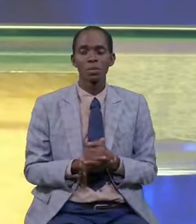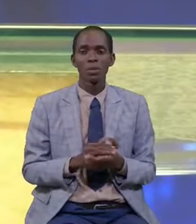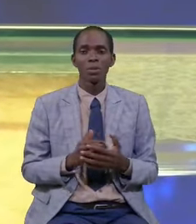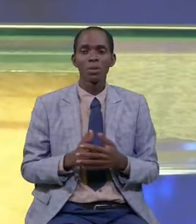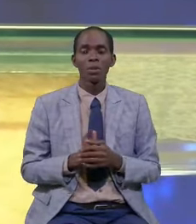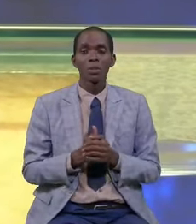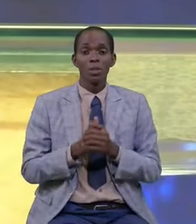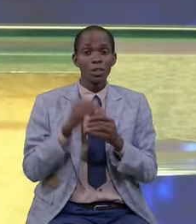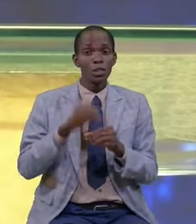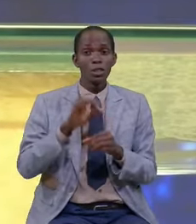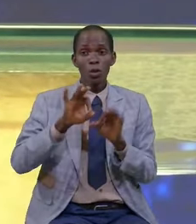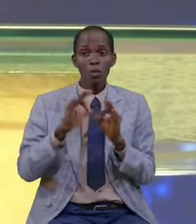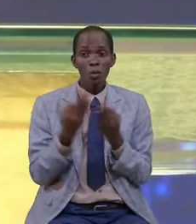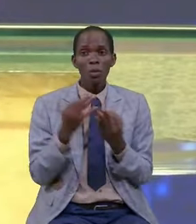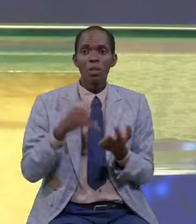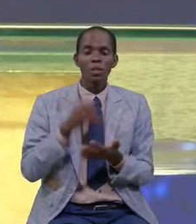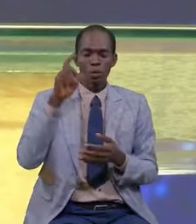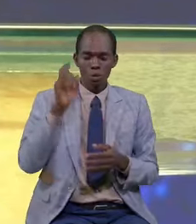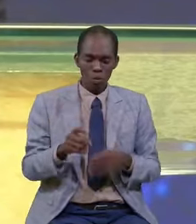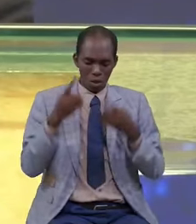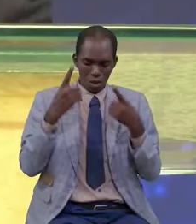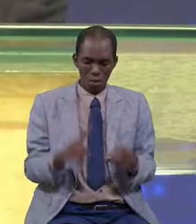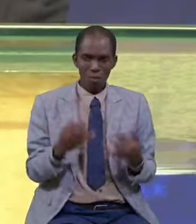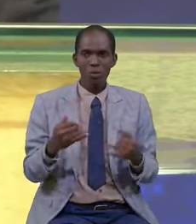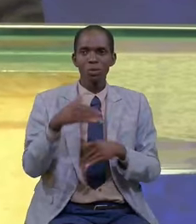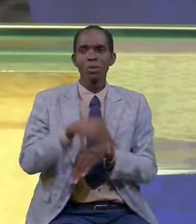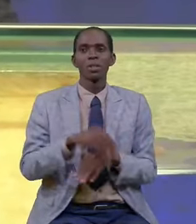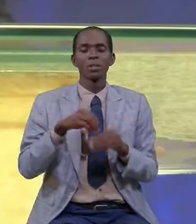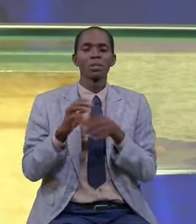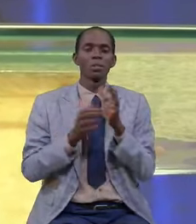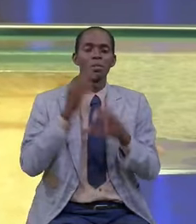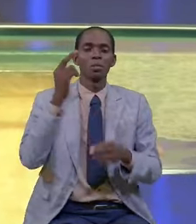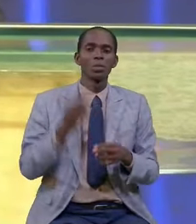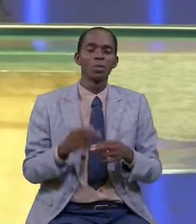Dans votre famille, ça doit s'accomplir ce soir.